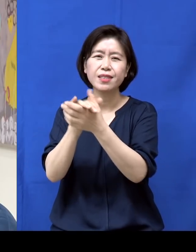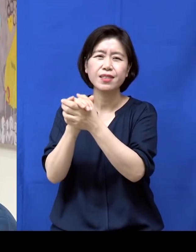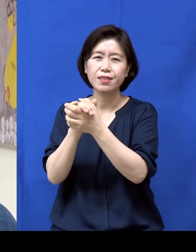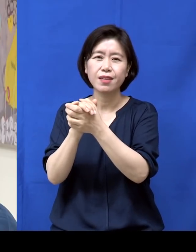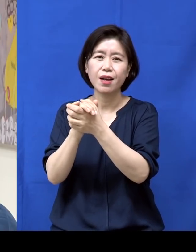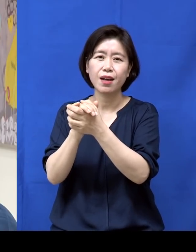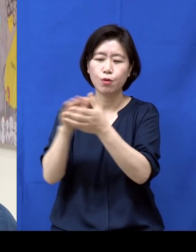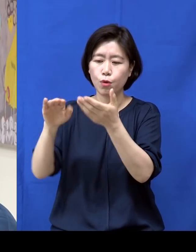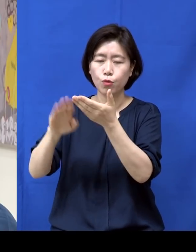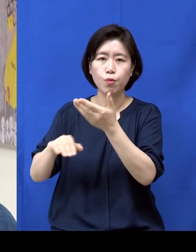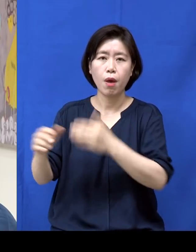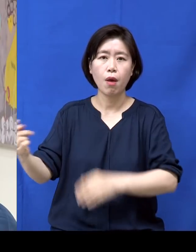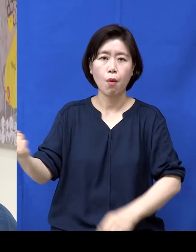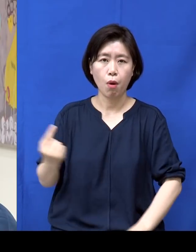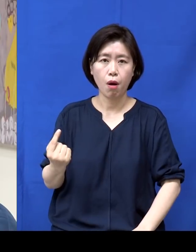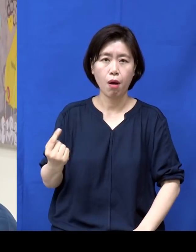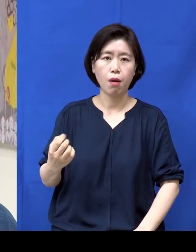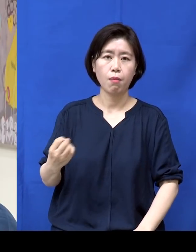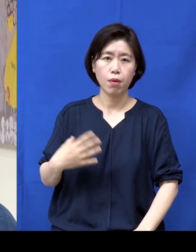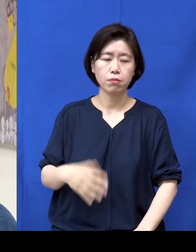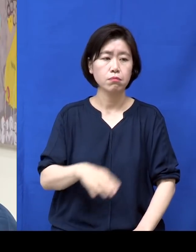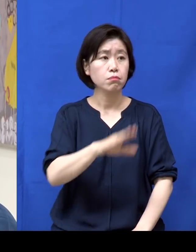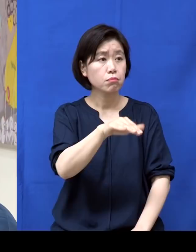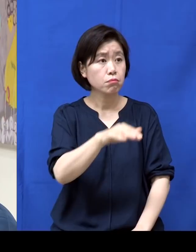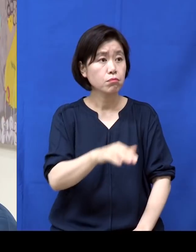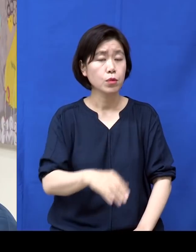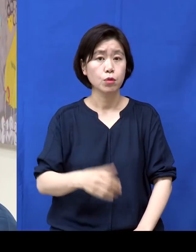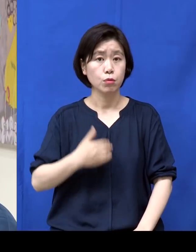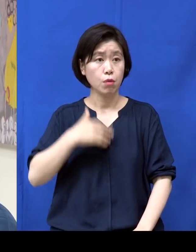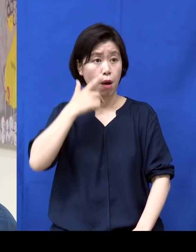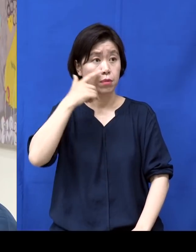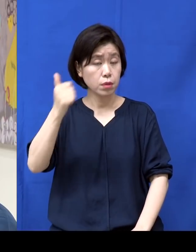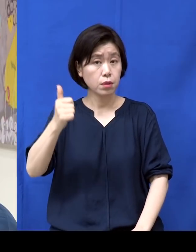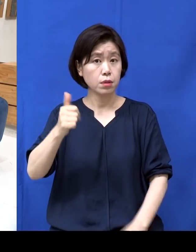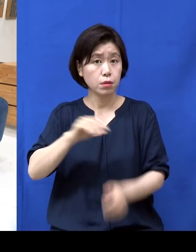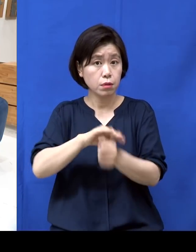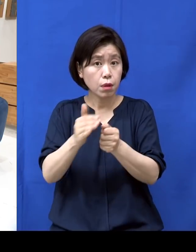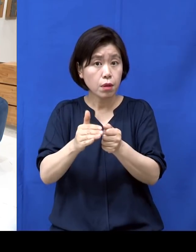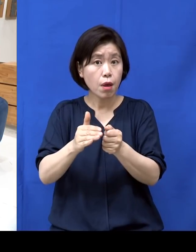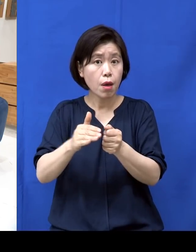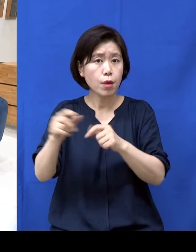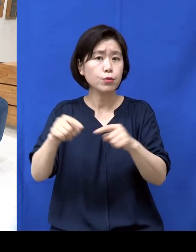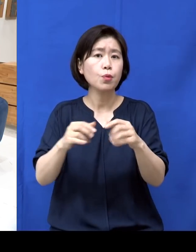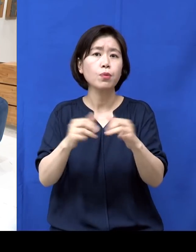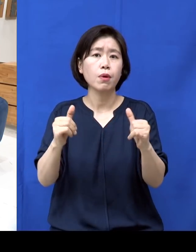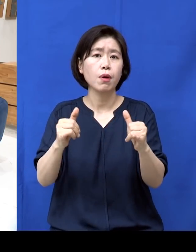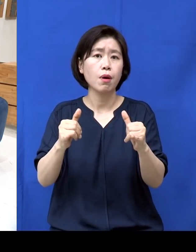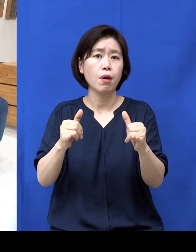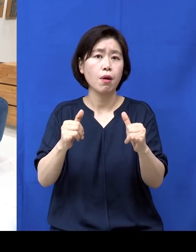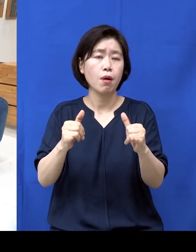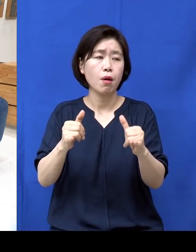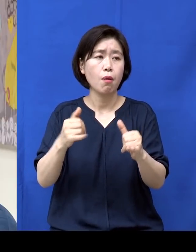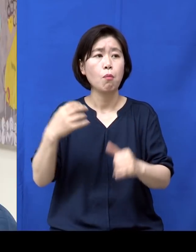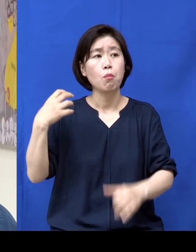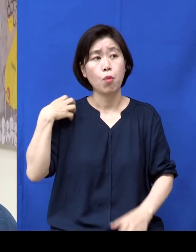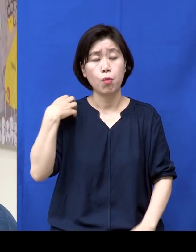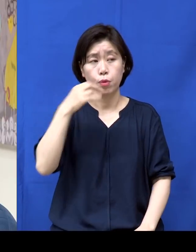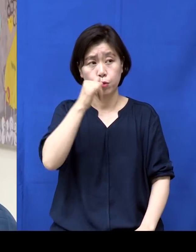이제 신대로 갔으니까 형 이런 얘기를 하면 형 우리 아버지가 장례 지도사 일을 하셔. 뭐 그런 얘기를 해준 거예요.